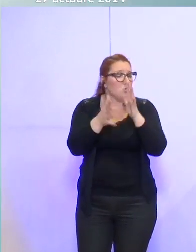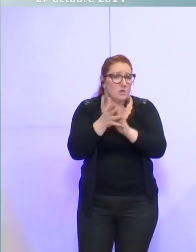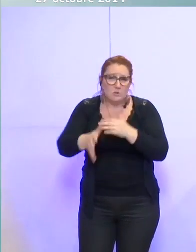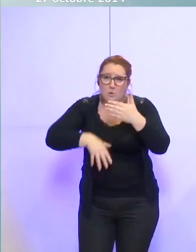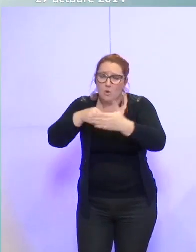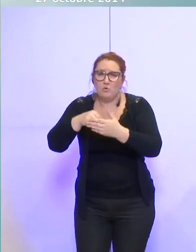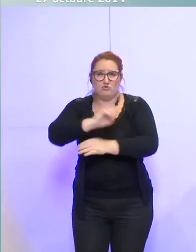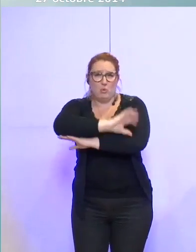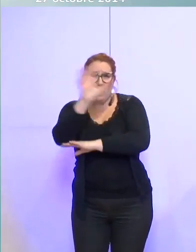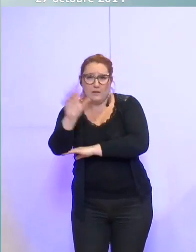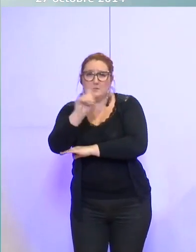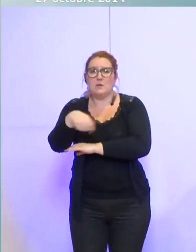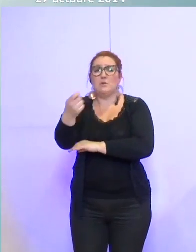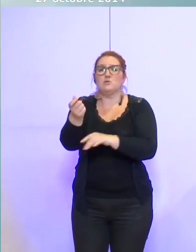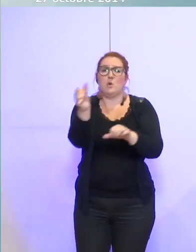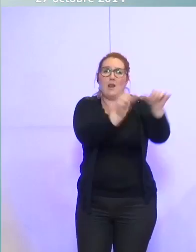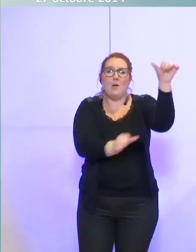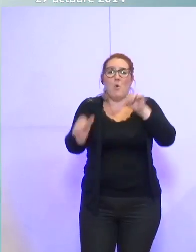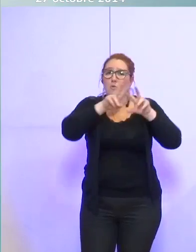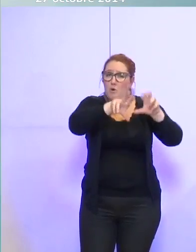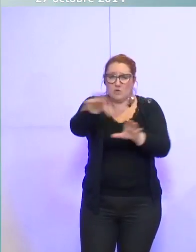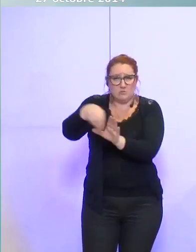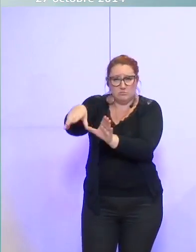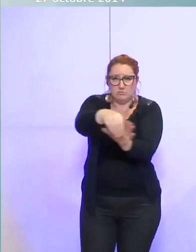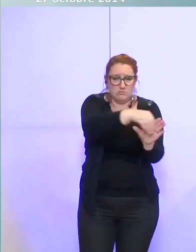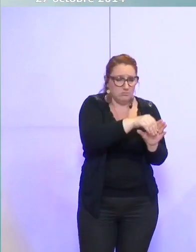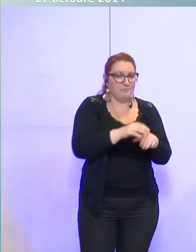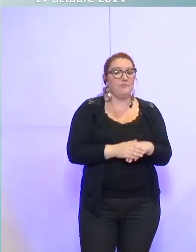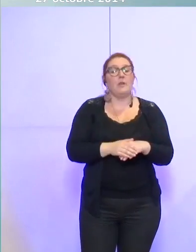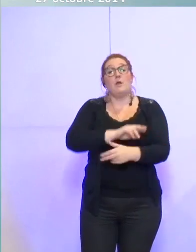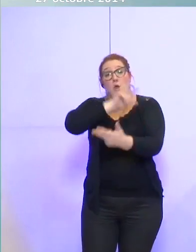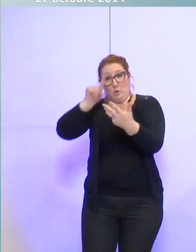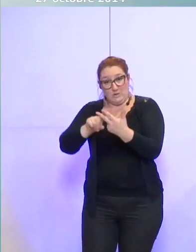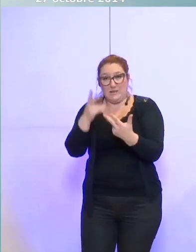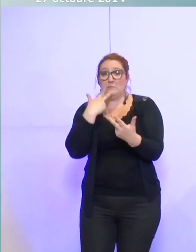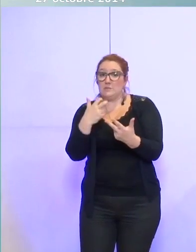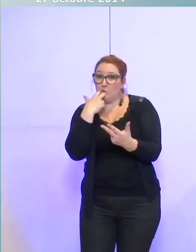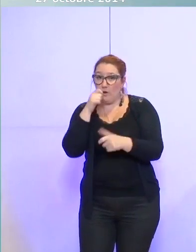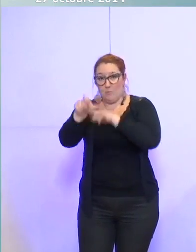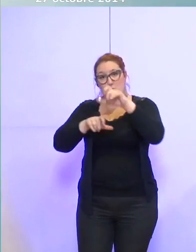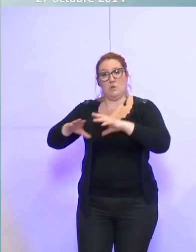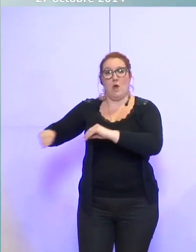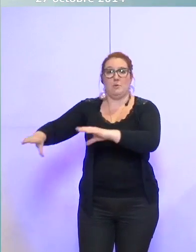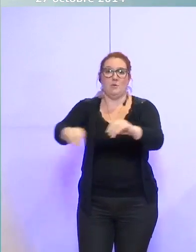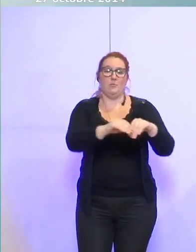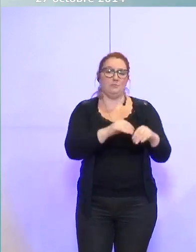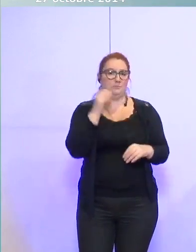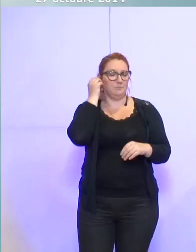les journalistes et bien évidemment les laboratoires de recherche. Et puis les citoyens, les habitants.